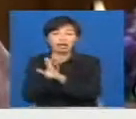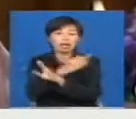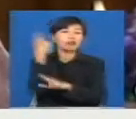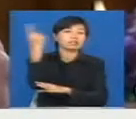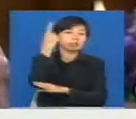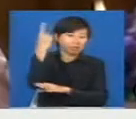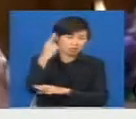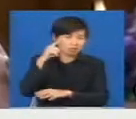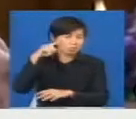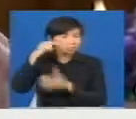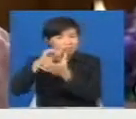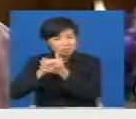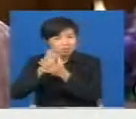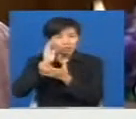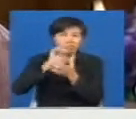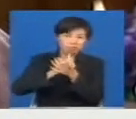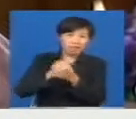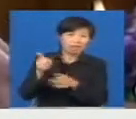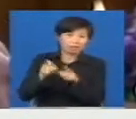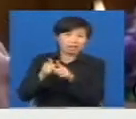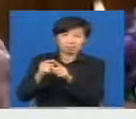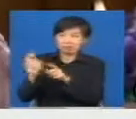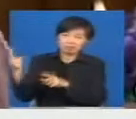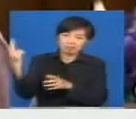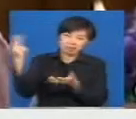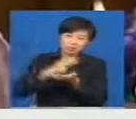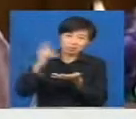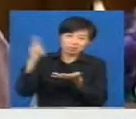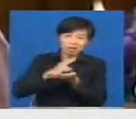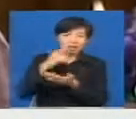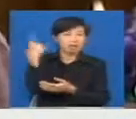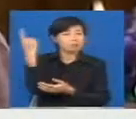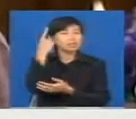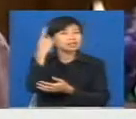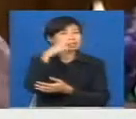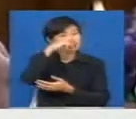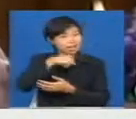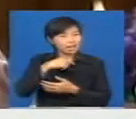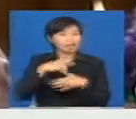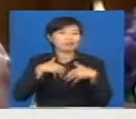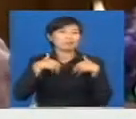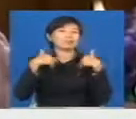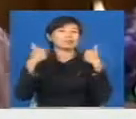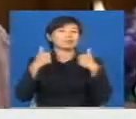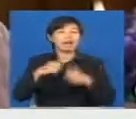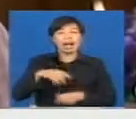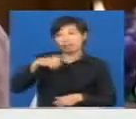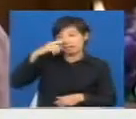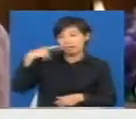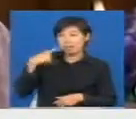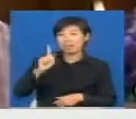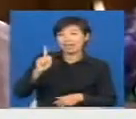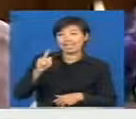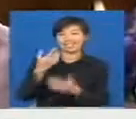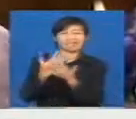ได้อะไรเขาก็รู้จักเมืองไทยได้มาเที่ยวมีความสุข ครับ เราได้อะไรเราก็ได้ตังค์นะเราไม่ใช่รัฐบา